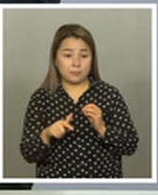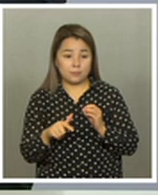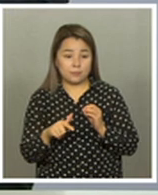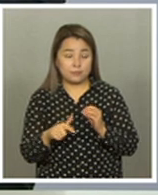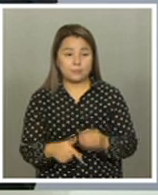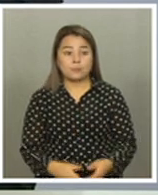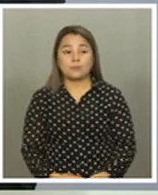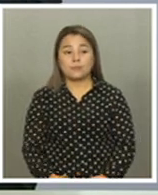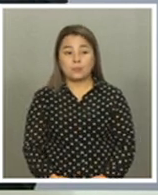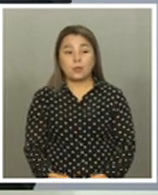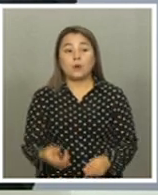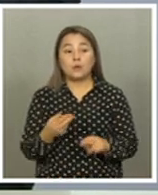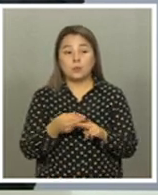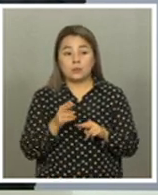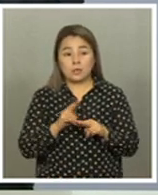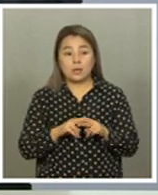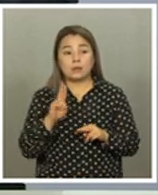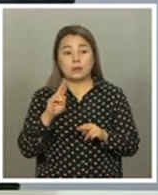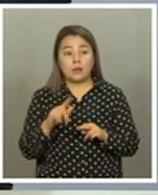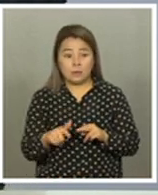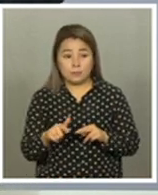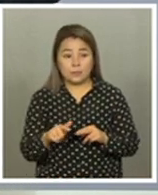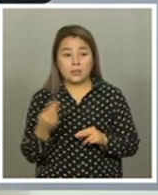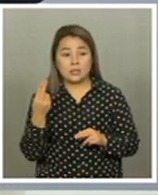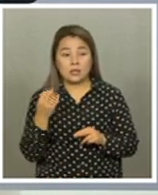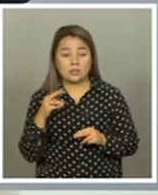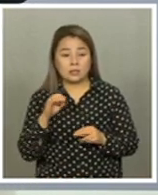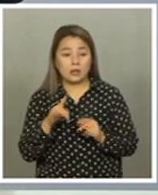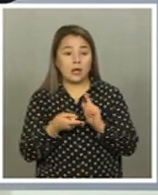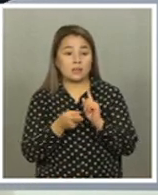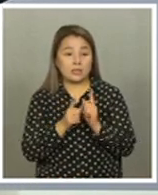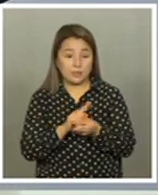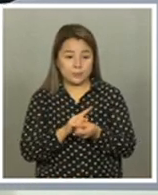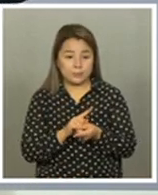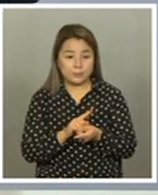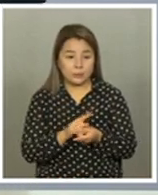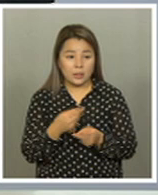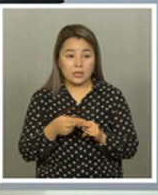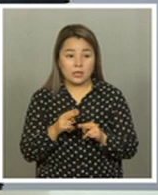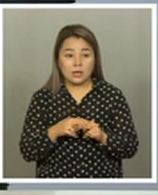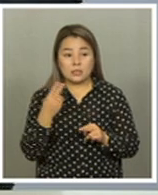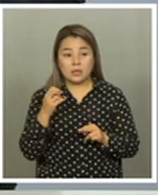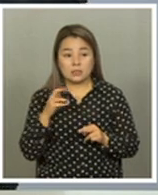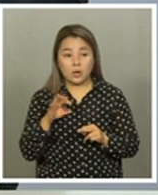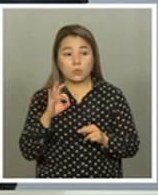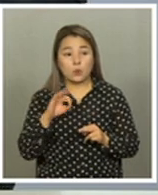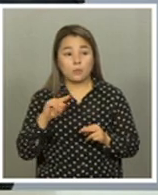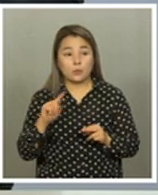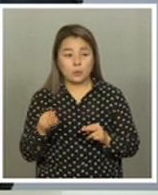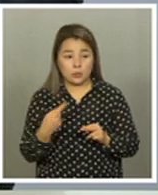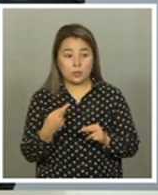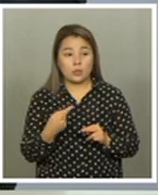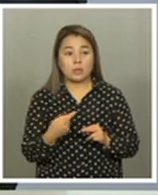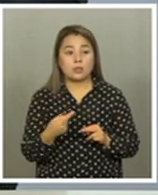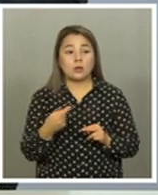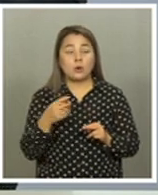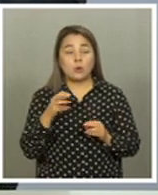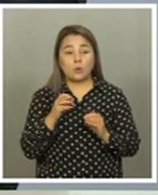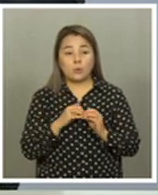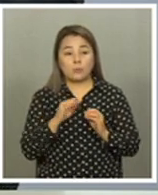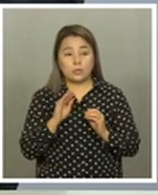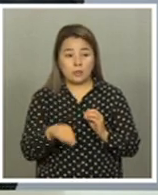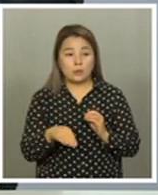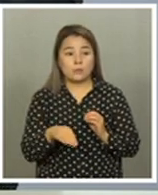Енді осы килограммды центнерге айналдырайық. Центнерге айналдыру үшін 0,10,000-нан 5,052-ні